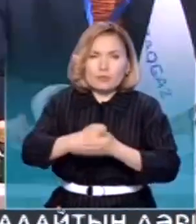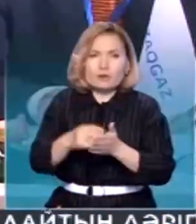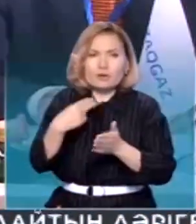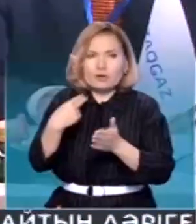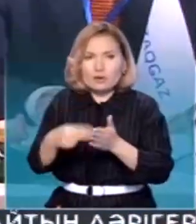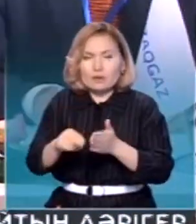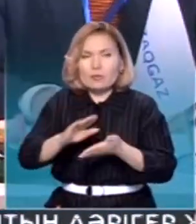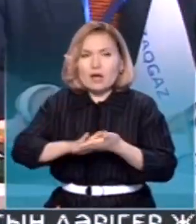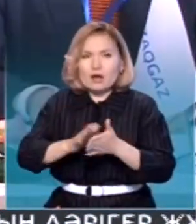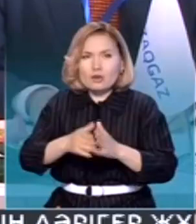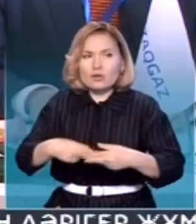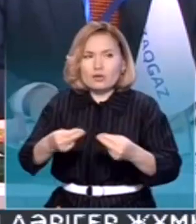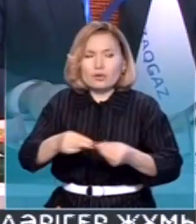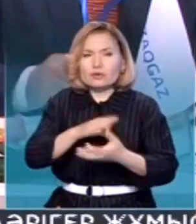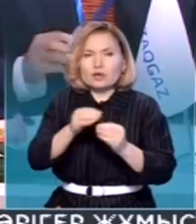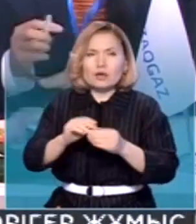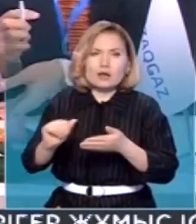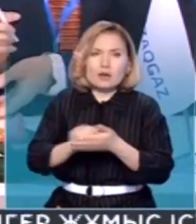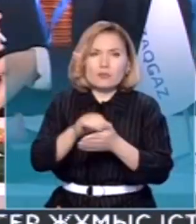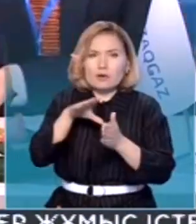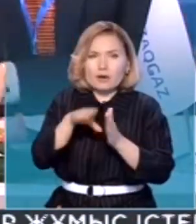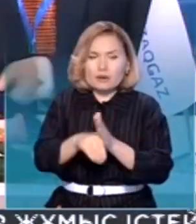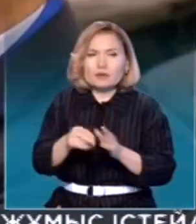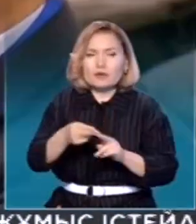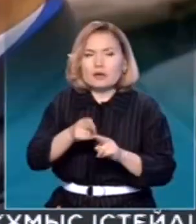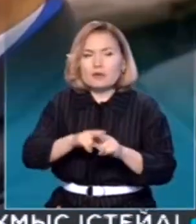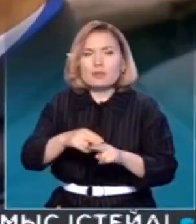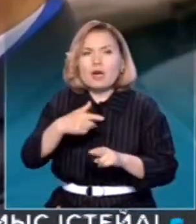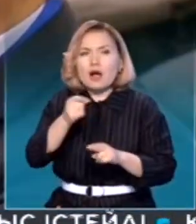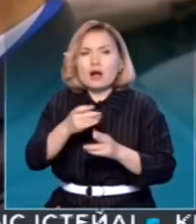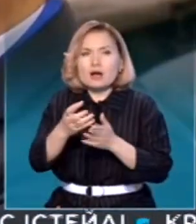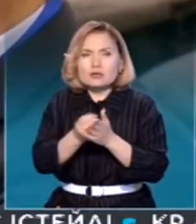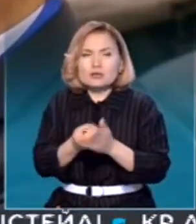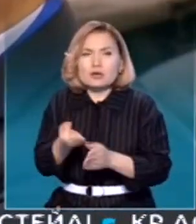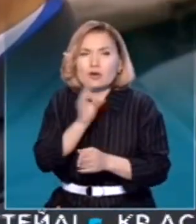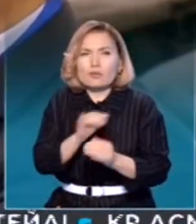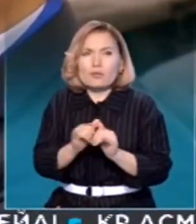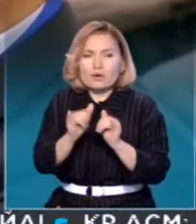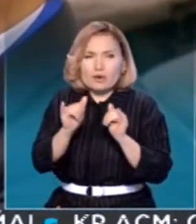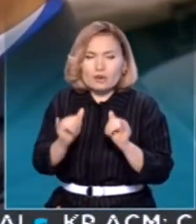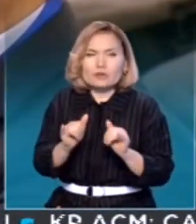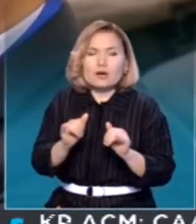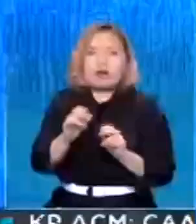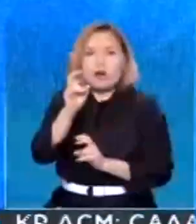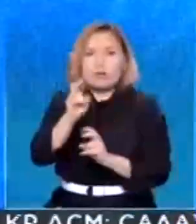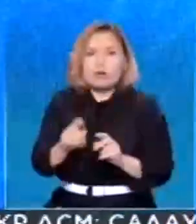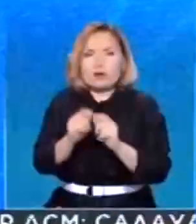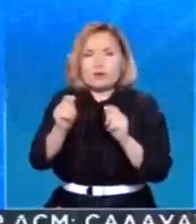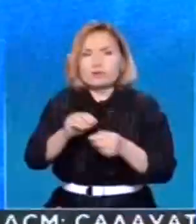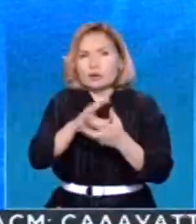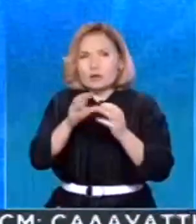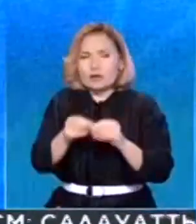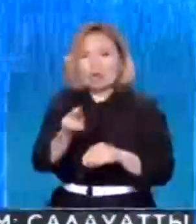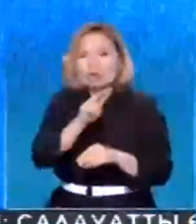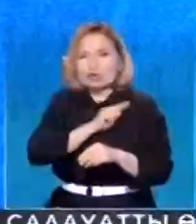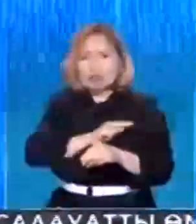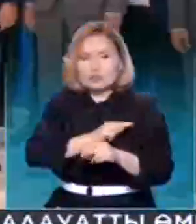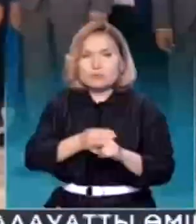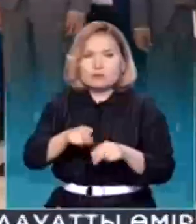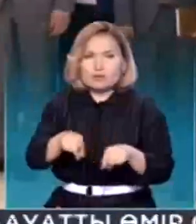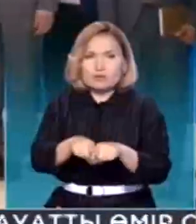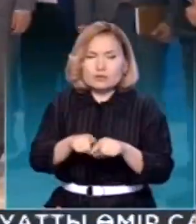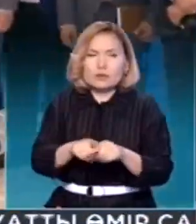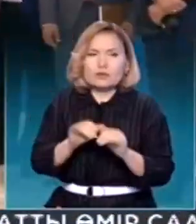офтейк келісімдерге қол қойды. Құжат аясында кен орындарында газ қорын игеруді ұлғайту көзделген. Өз кезегінде Қазақ газ газды ынталандыру бағасымен сатып